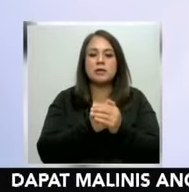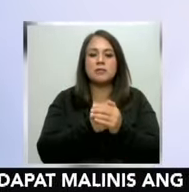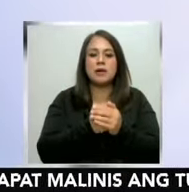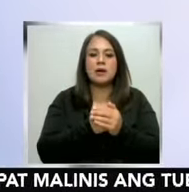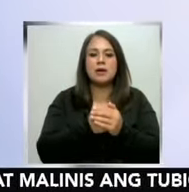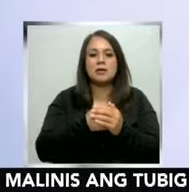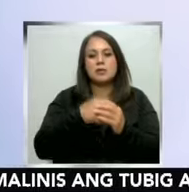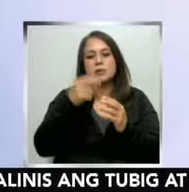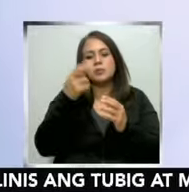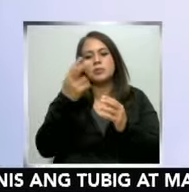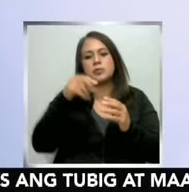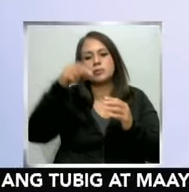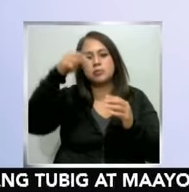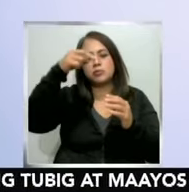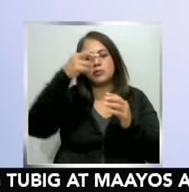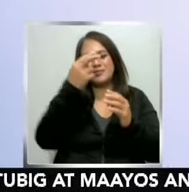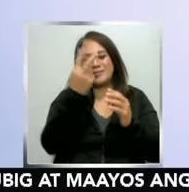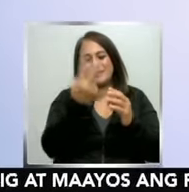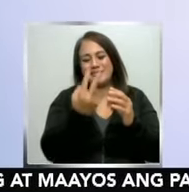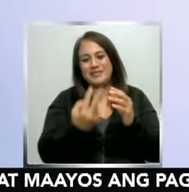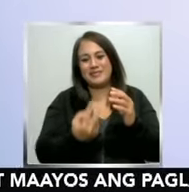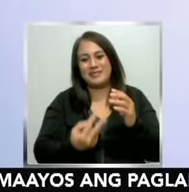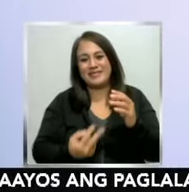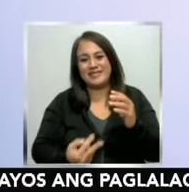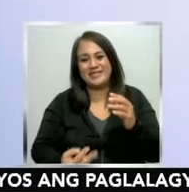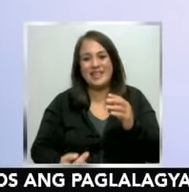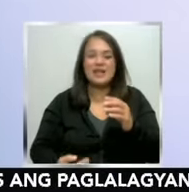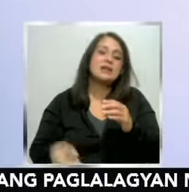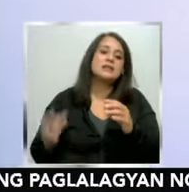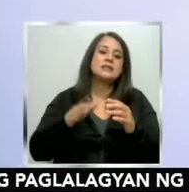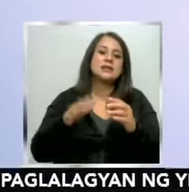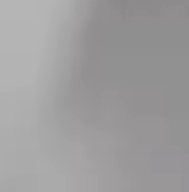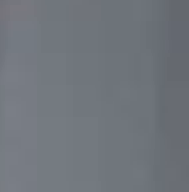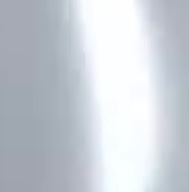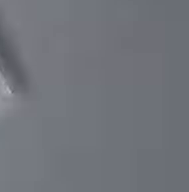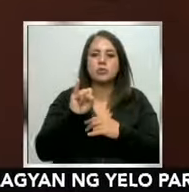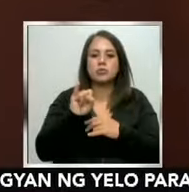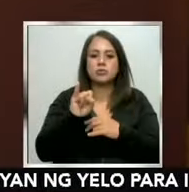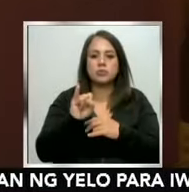dagat sa Ilocos Norte. Kung paano, alamin sa pagtutok ni Oscar Oida.